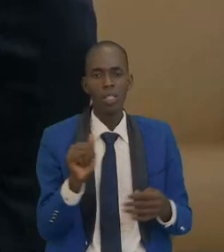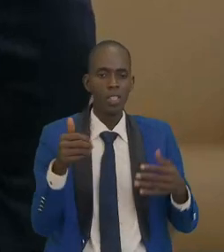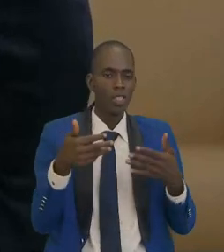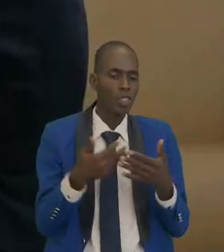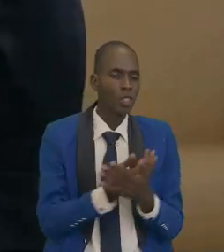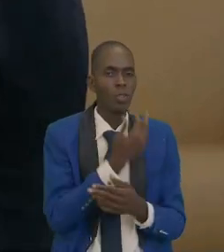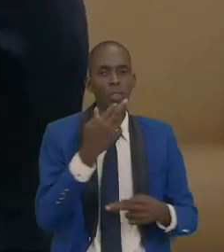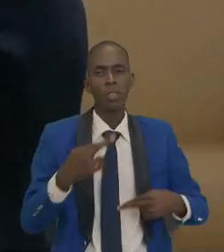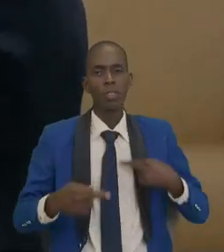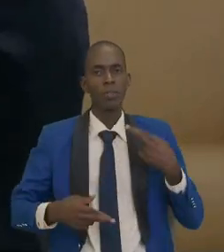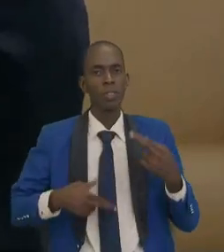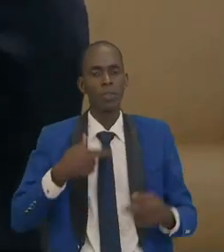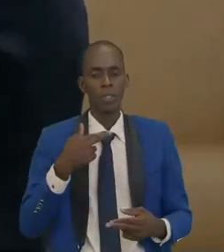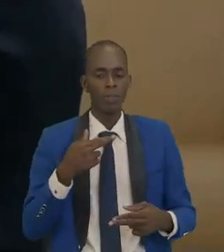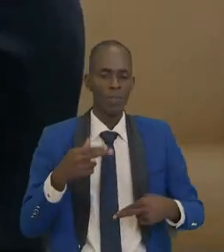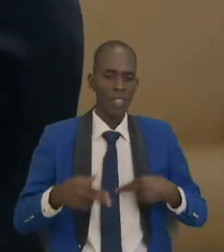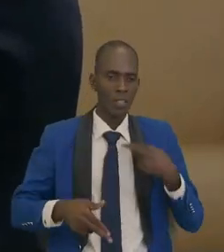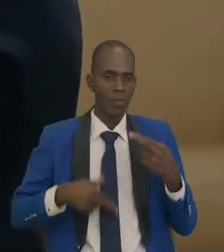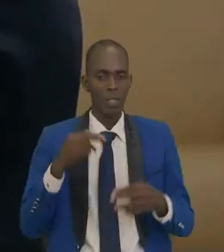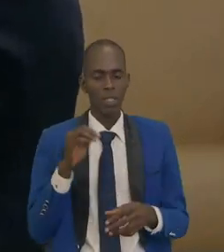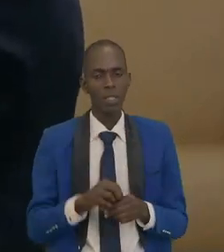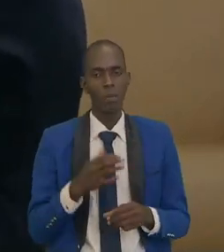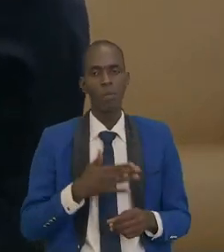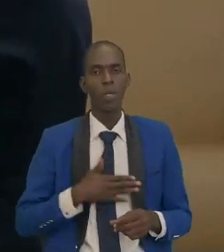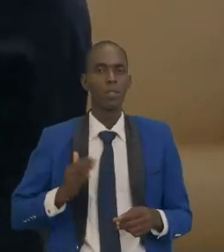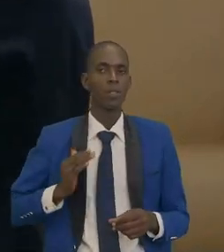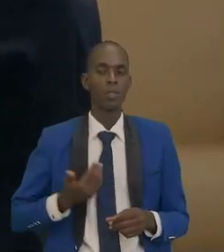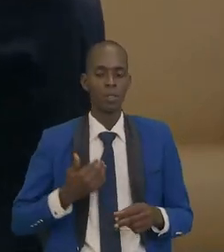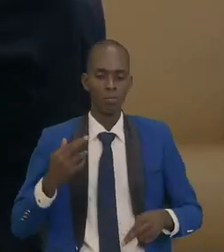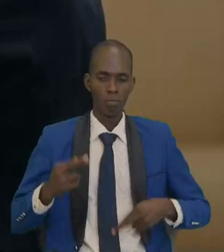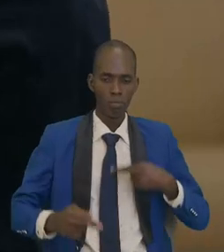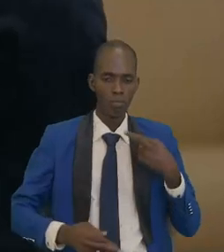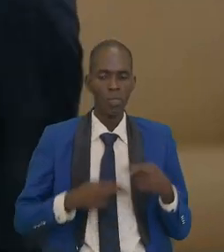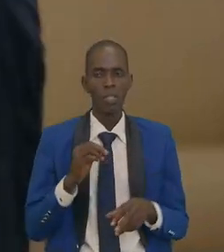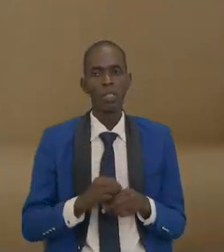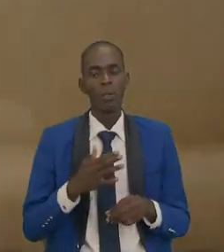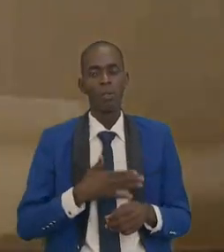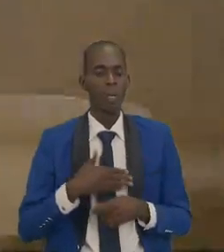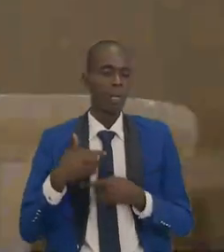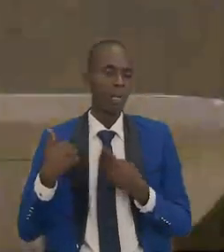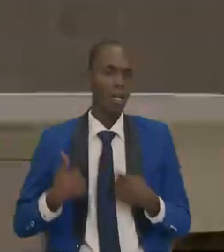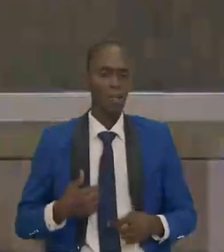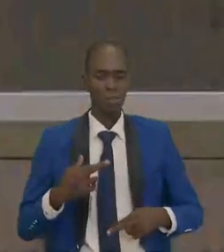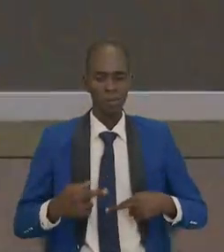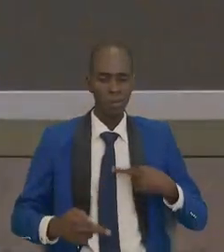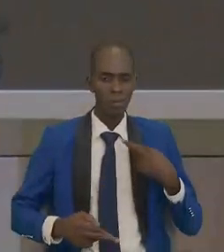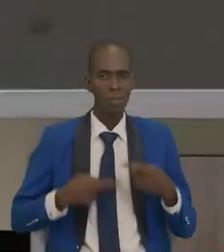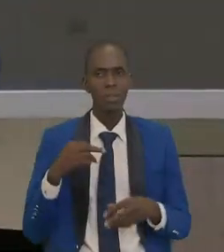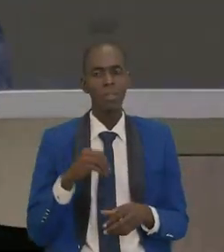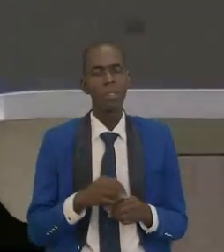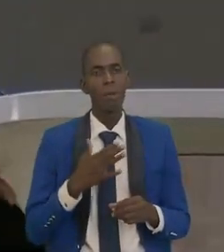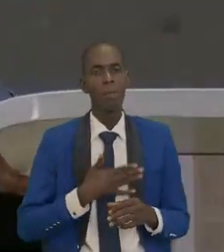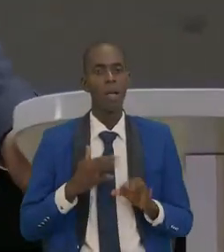nouveau réveil, le réveil dans mon âme, réveil dans mon cœur, réveil dans